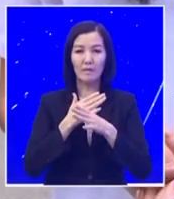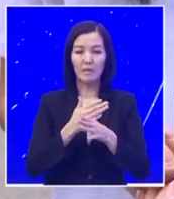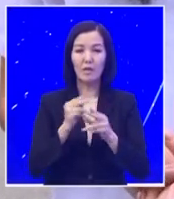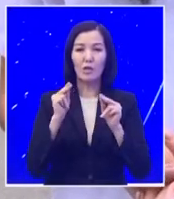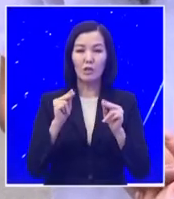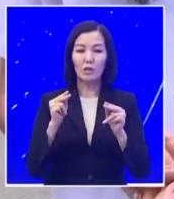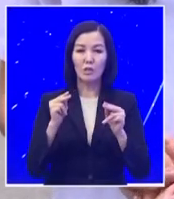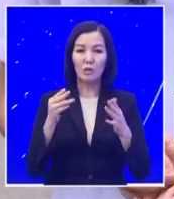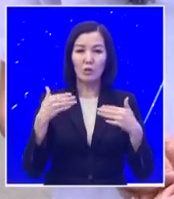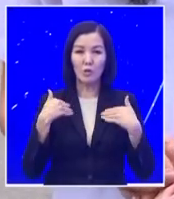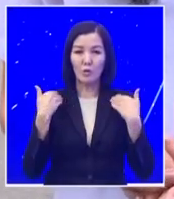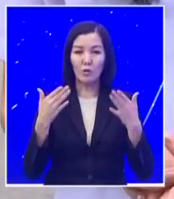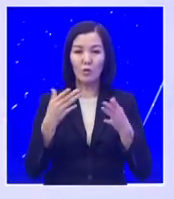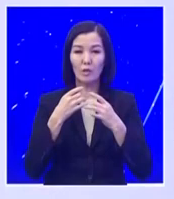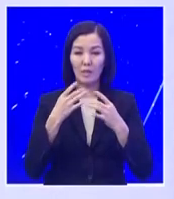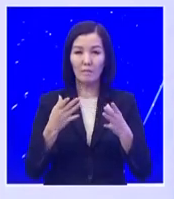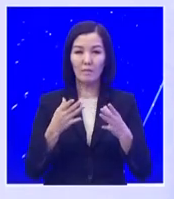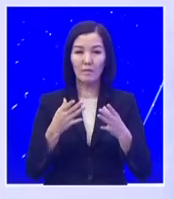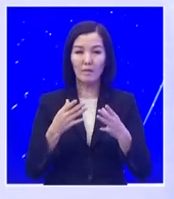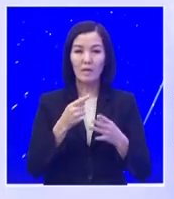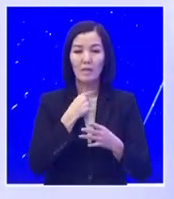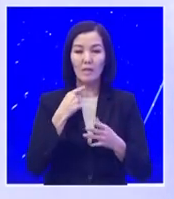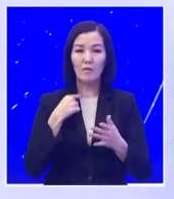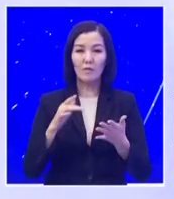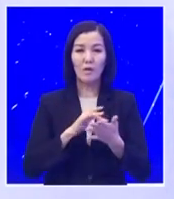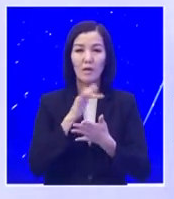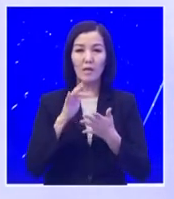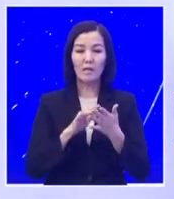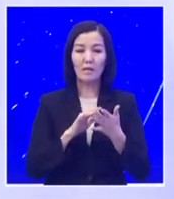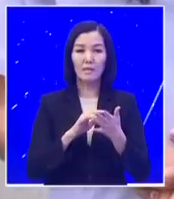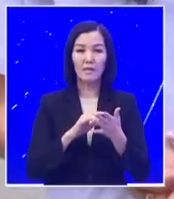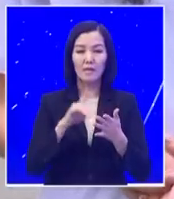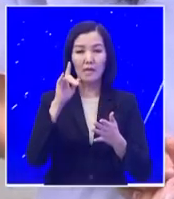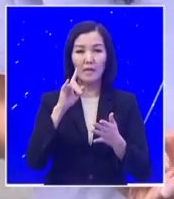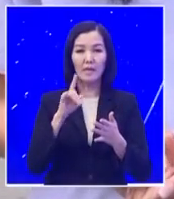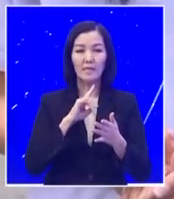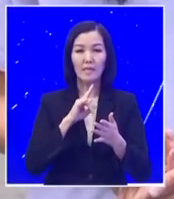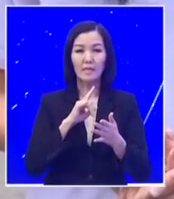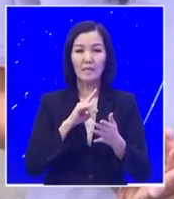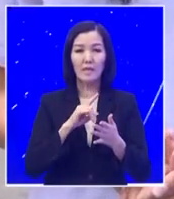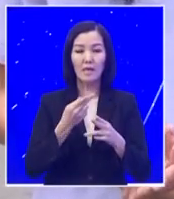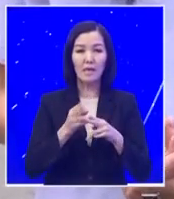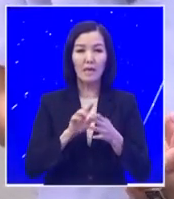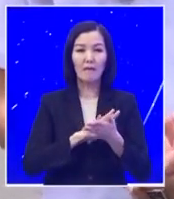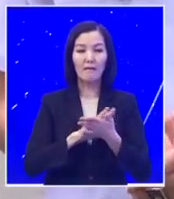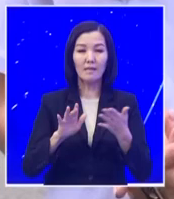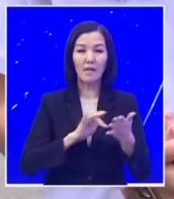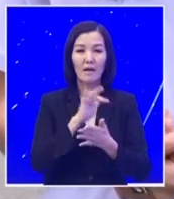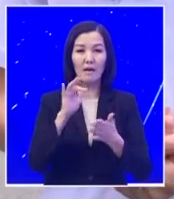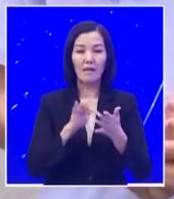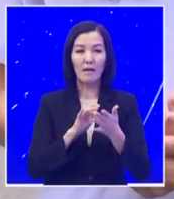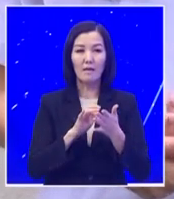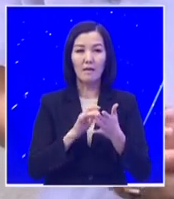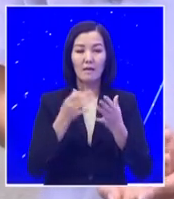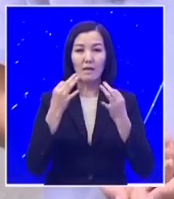шын жүректен осы мейраммен құттықтаймыз. Мынау Талдықорған қаласы Қазақстандағы ең таза қала деп саналады. Ол таза қала болып, мына